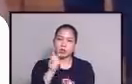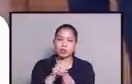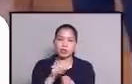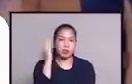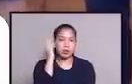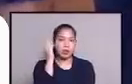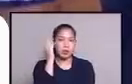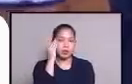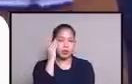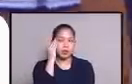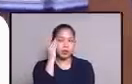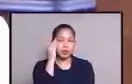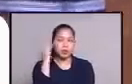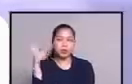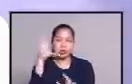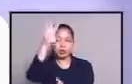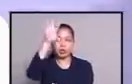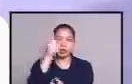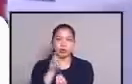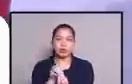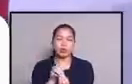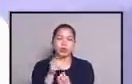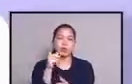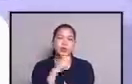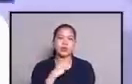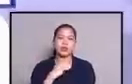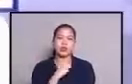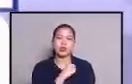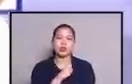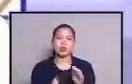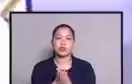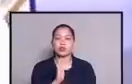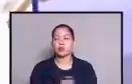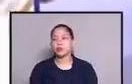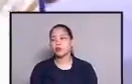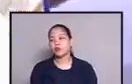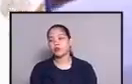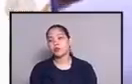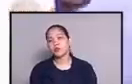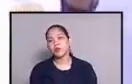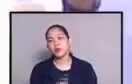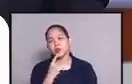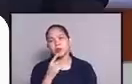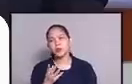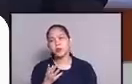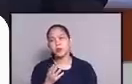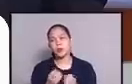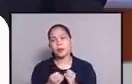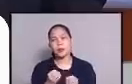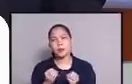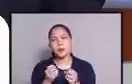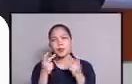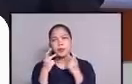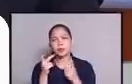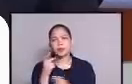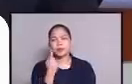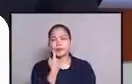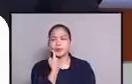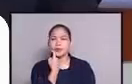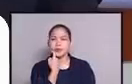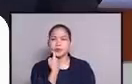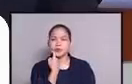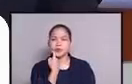kung ano nga yung official tally ng mga nanalong senador. Rafi? Hey, Mase, sa mga ipinuklama dyan